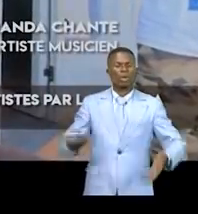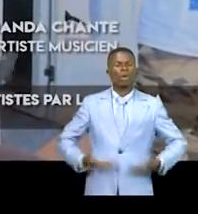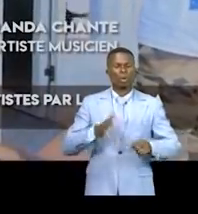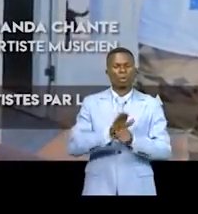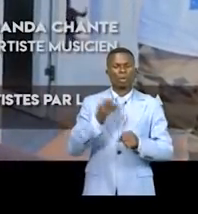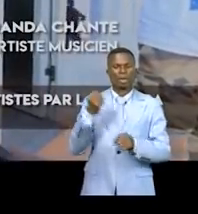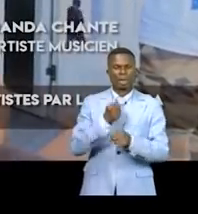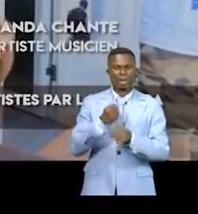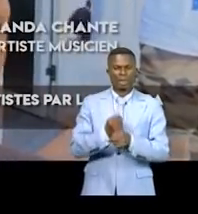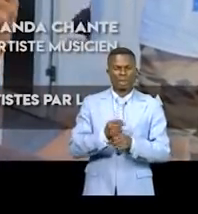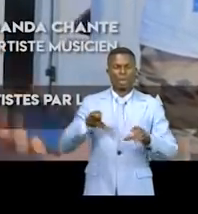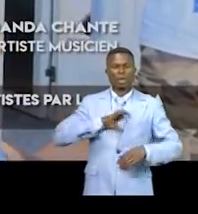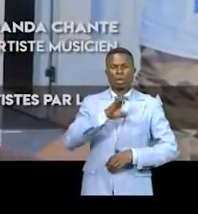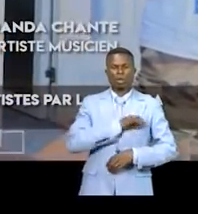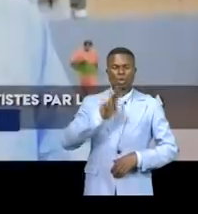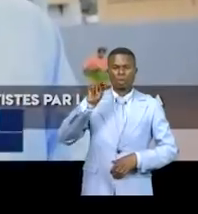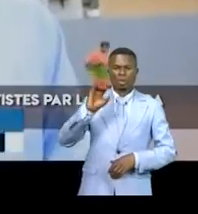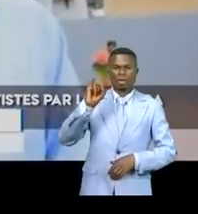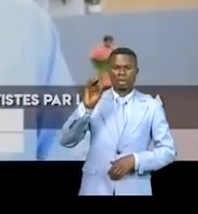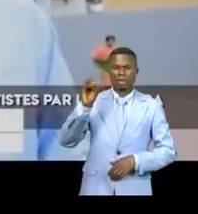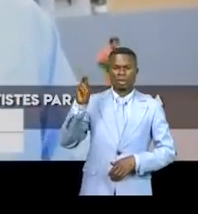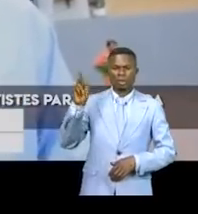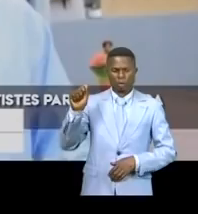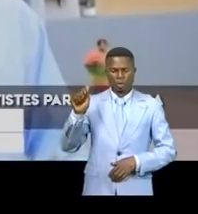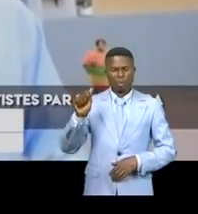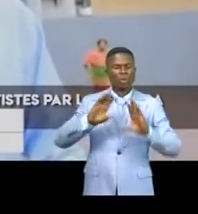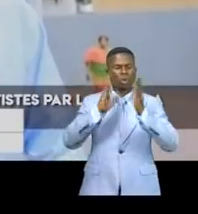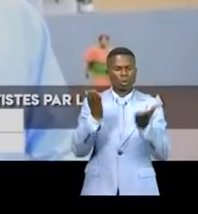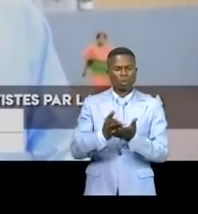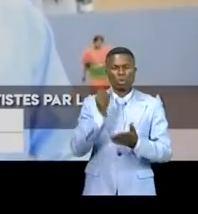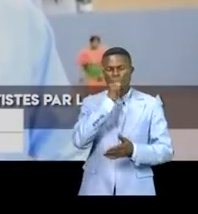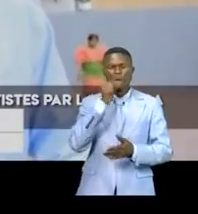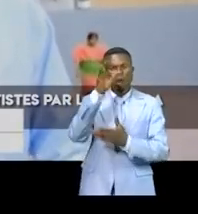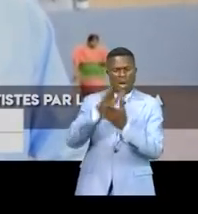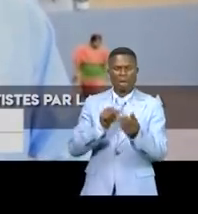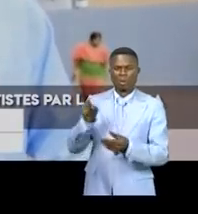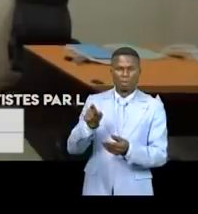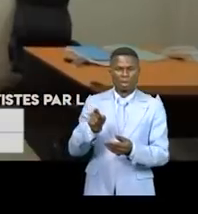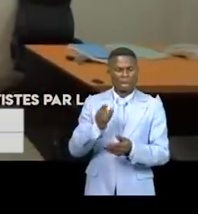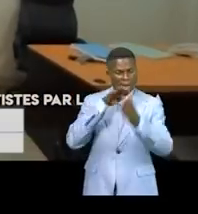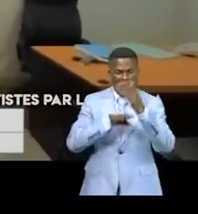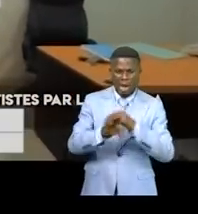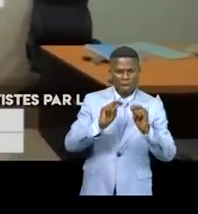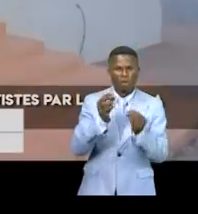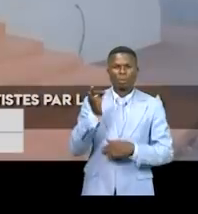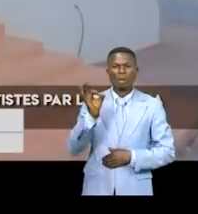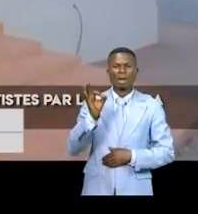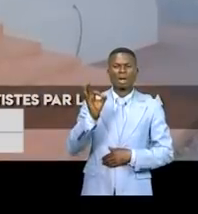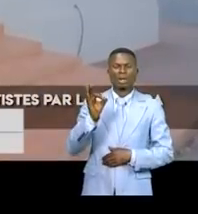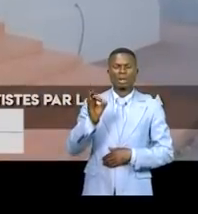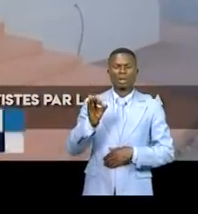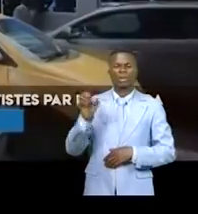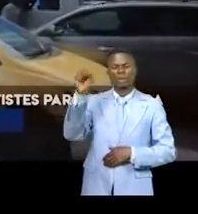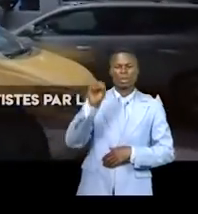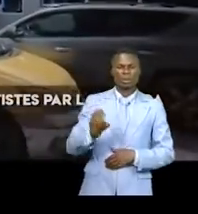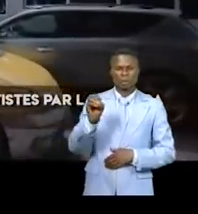travaux abattus par les comités Nyokalongo Jossard et ont appelé tous les autres musiciens qui ne sont pas encore affiliés à la Société Nationale des Droits